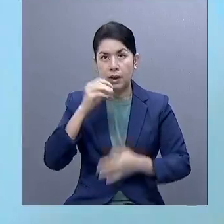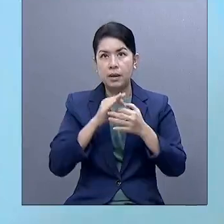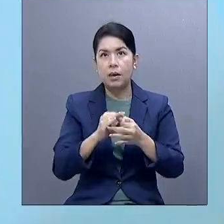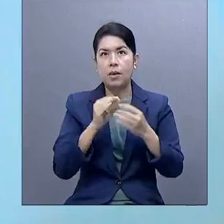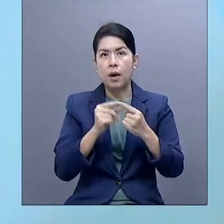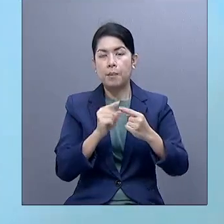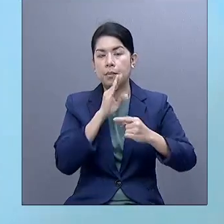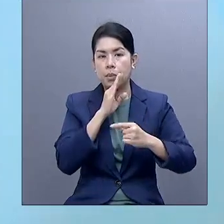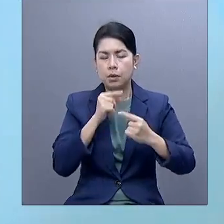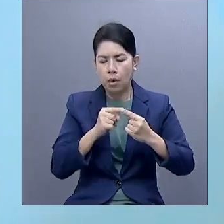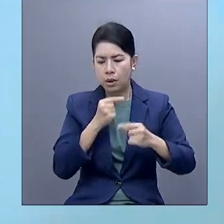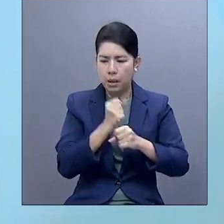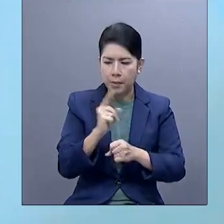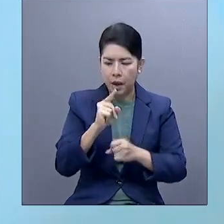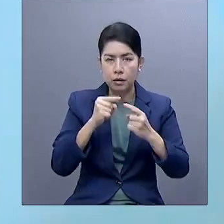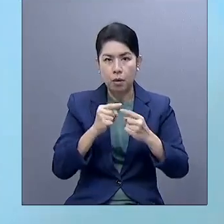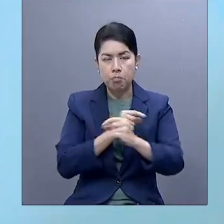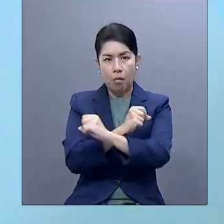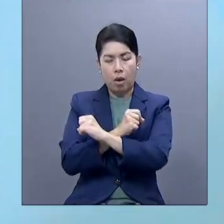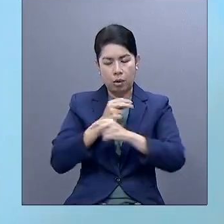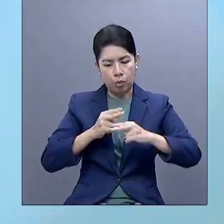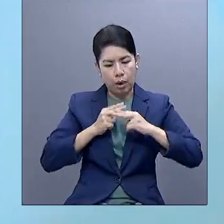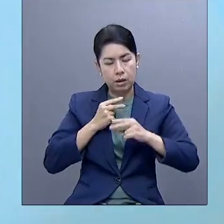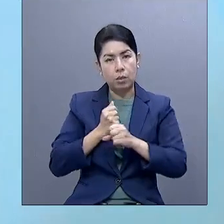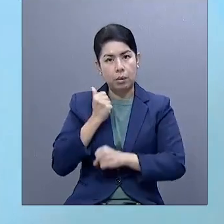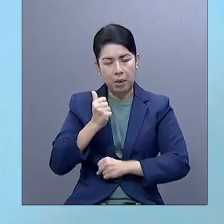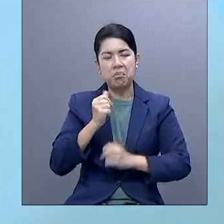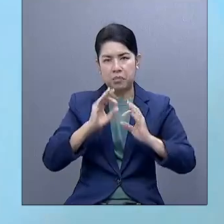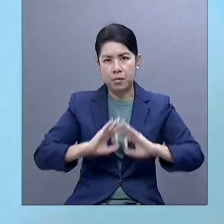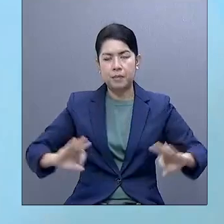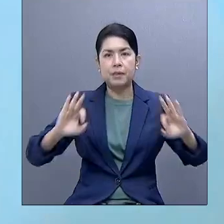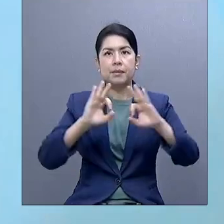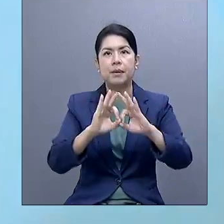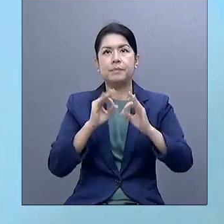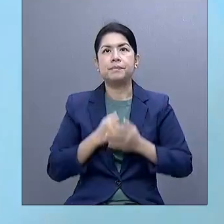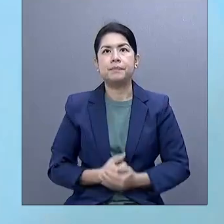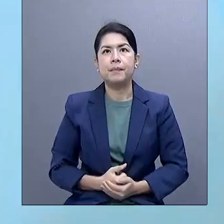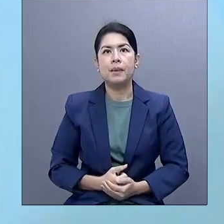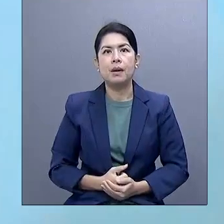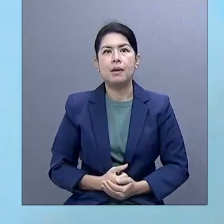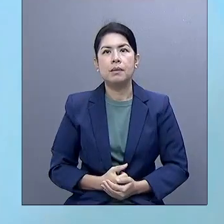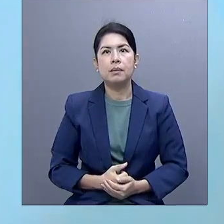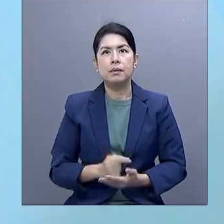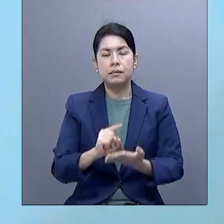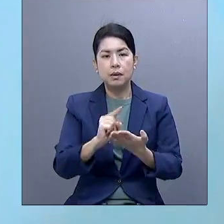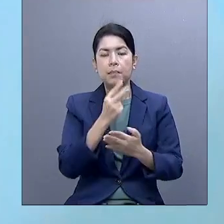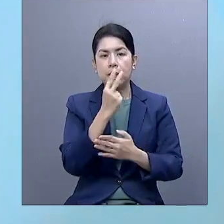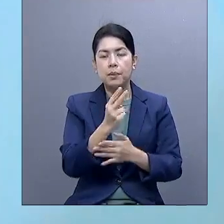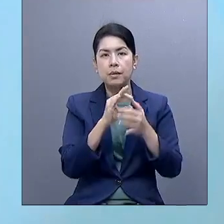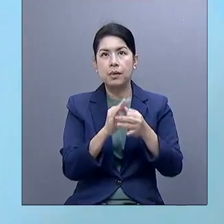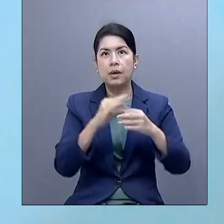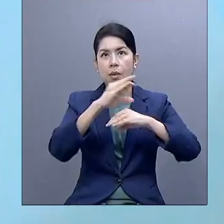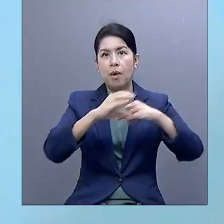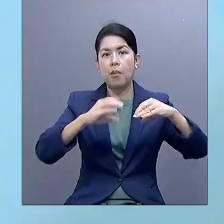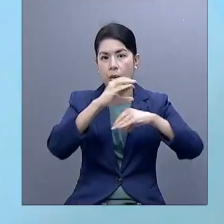าที่เอาตัวรอดในเชิงขับขันแบบนี้เนี่ย คือ มันเป็นเรื่องที่จำเป็นมากๆนะคะ น ะคะเอาคุณผู้ชมไปดูก่อนค่ะโครงการดีๆน